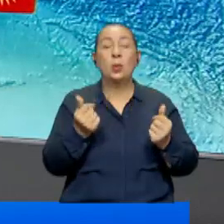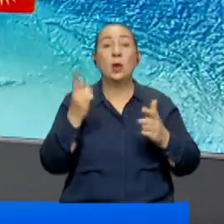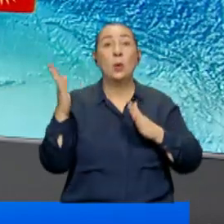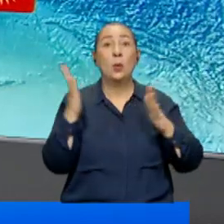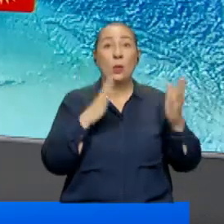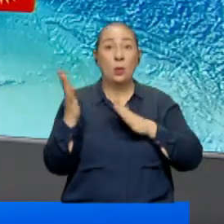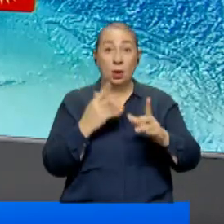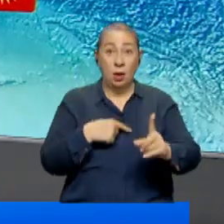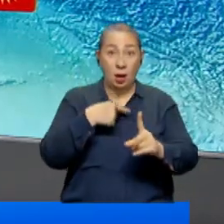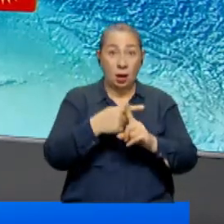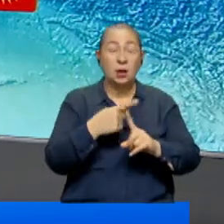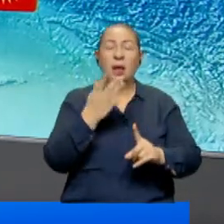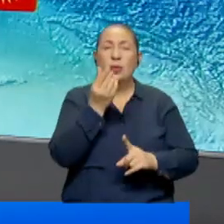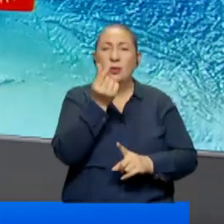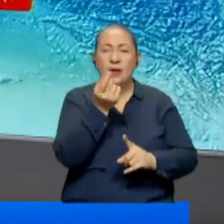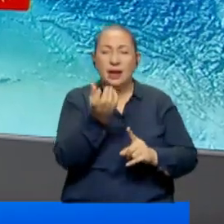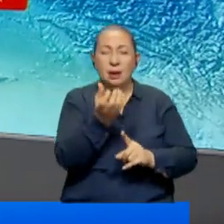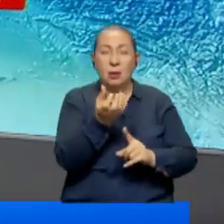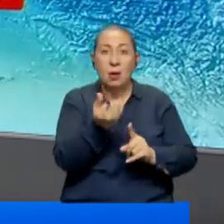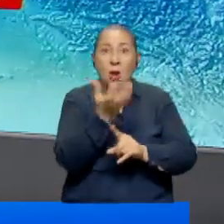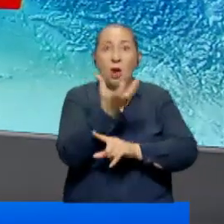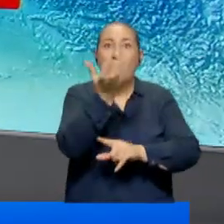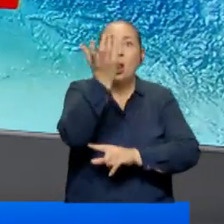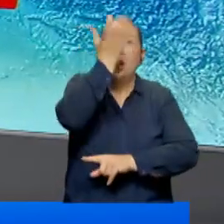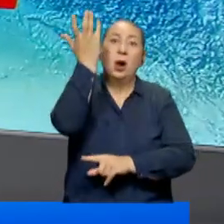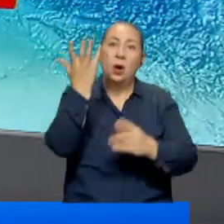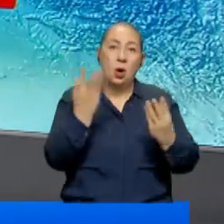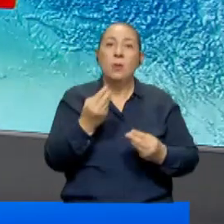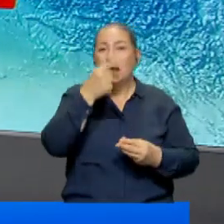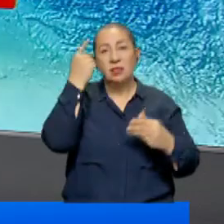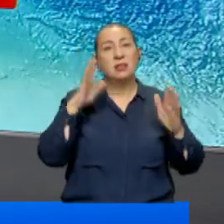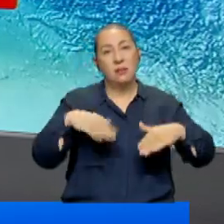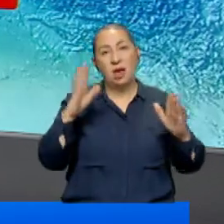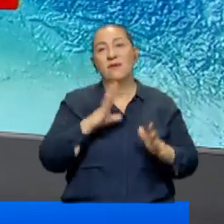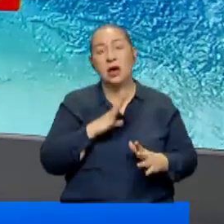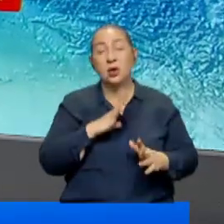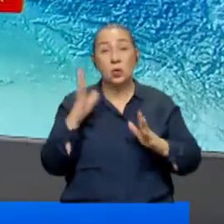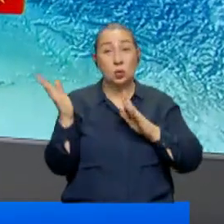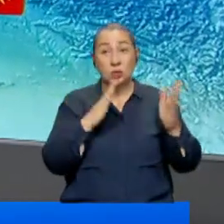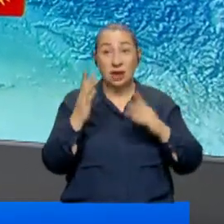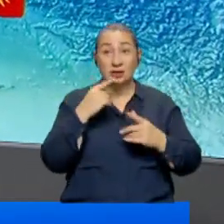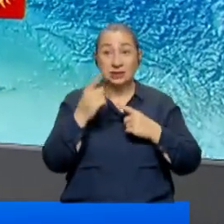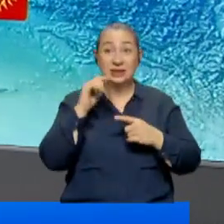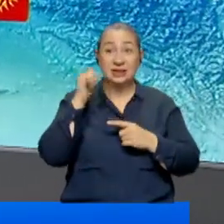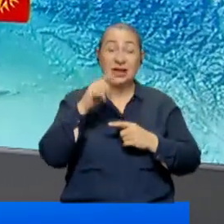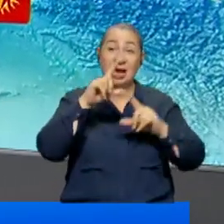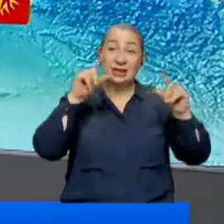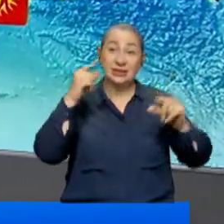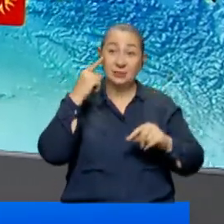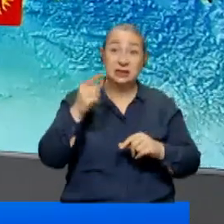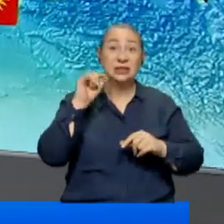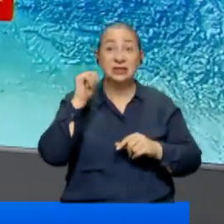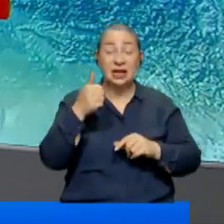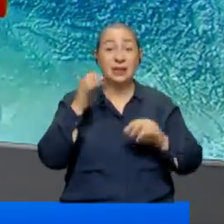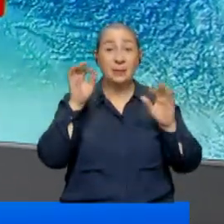rüzgar eklenirse üstüne en ufak bir alevin kocaman bir yangına dönüşme ihtimali artıyor. Rüzgardan bahsettik, o zaman yarının haritasına geçelim.